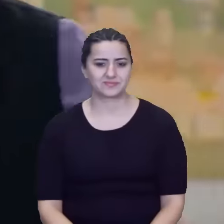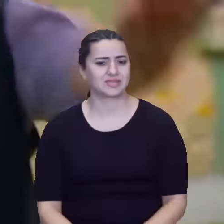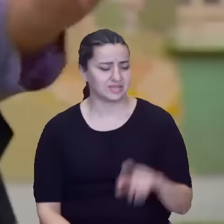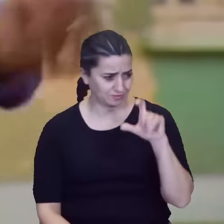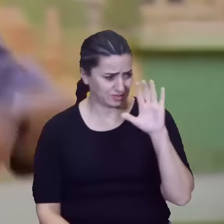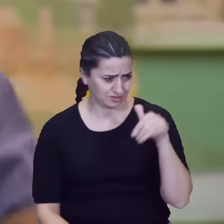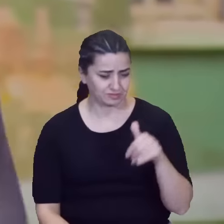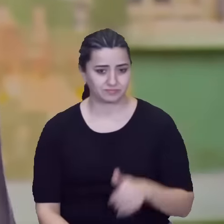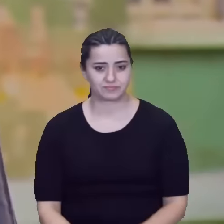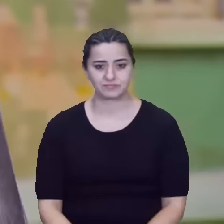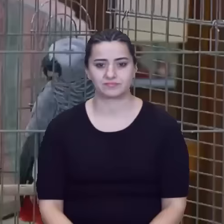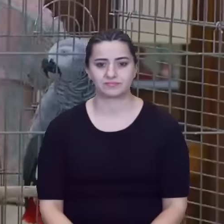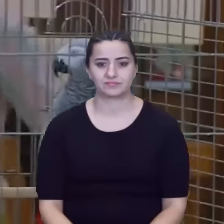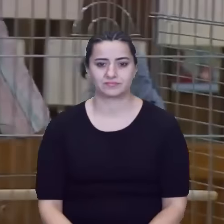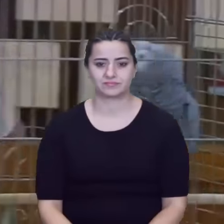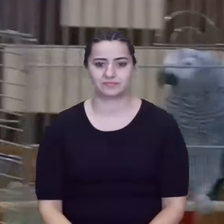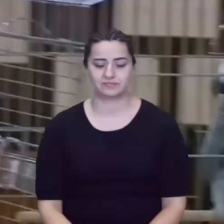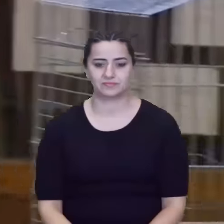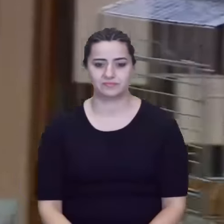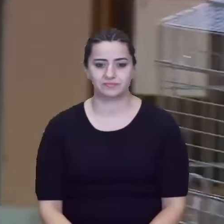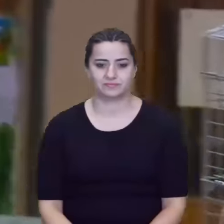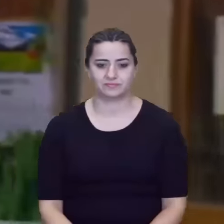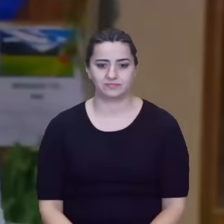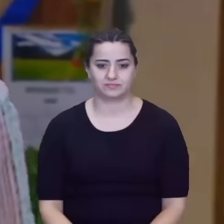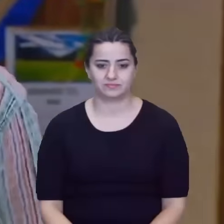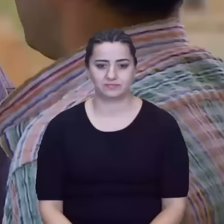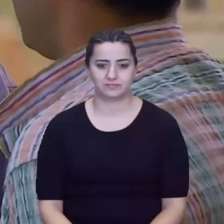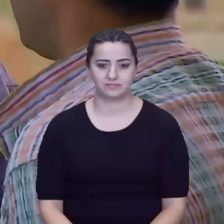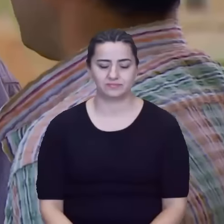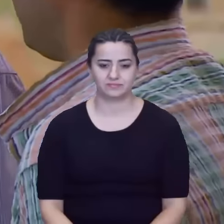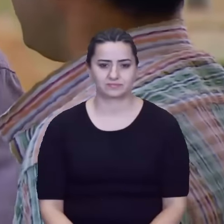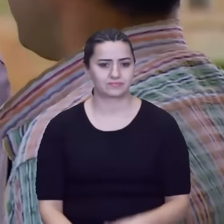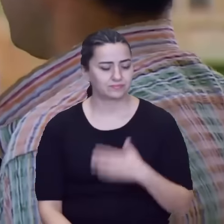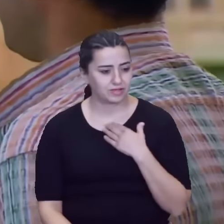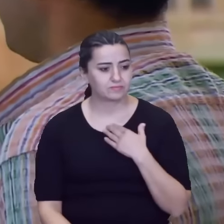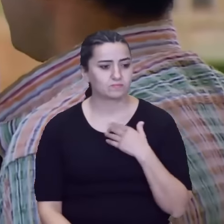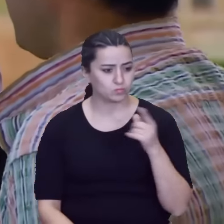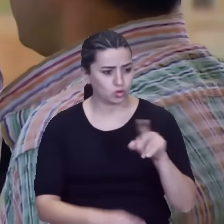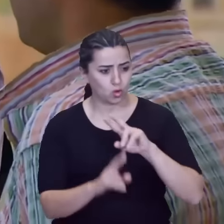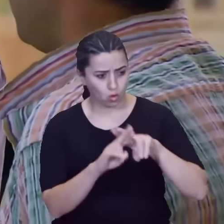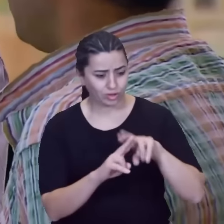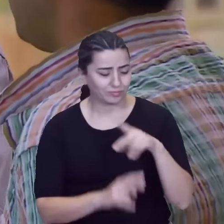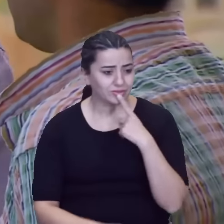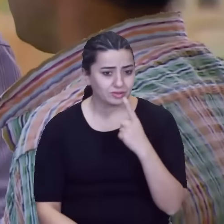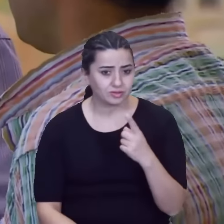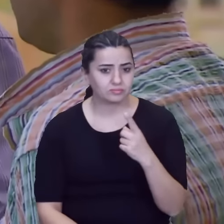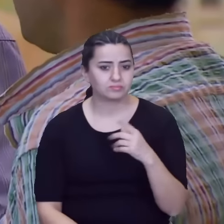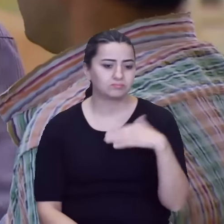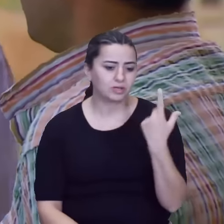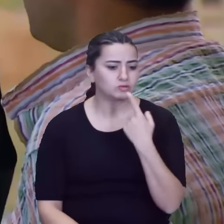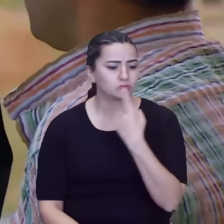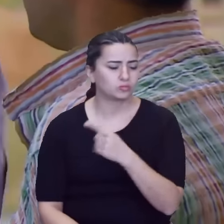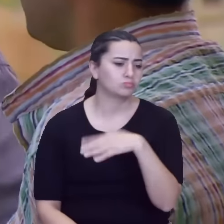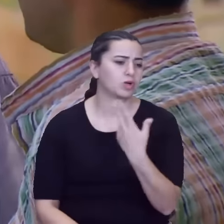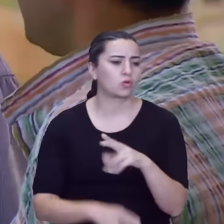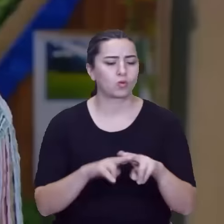Cemal, gel gel. Cemal aceleyle yaklaşıyor. Oğlum ben sana bunu mu öğret dedim ya? He? Ben sana başka bir şey